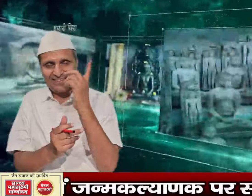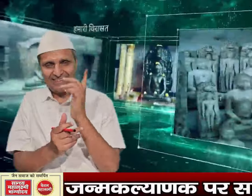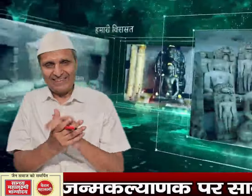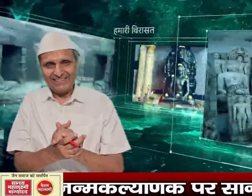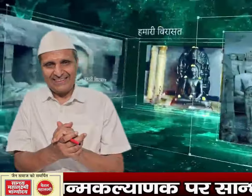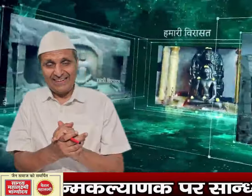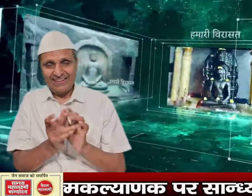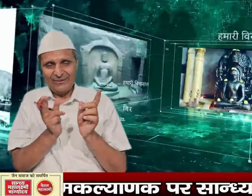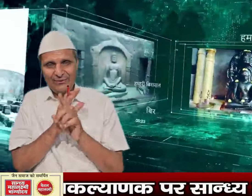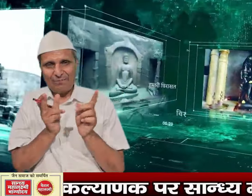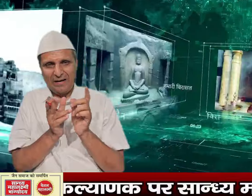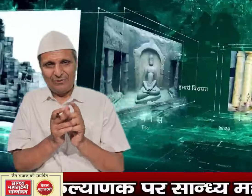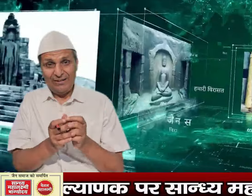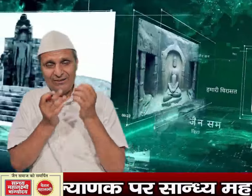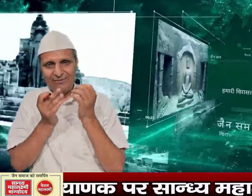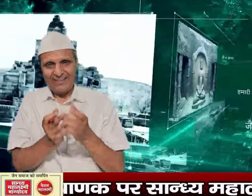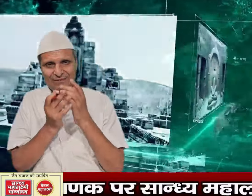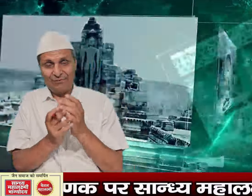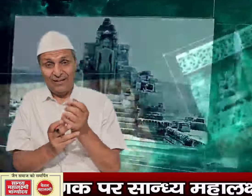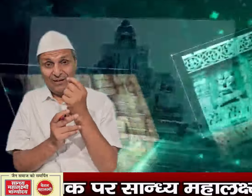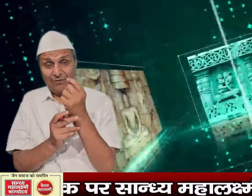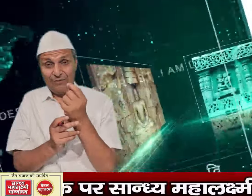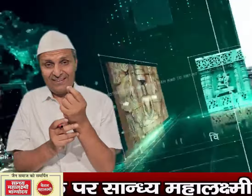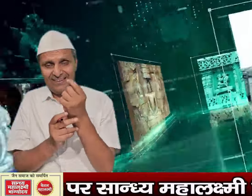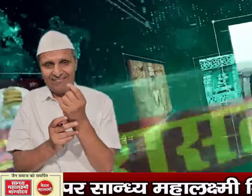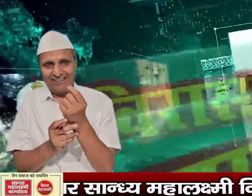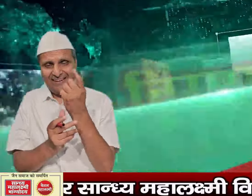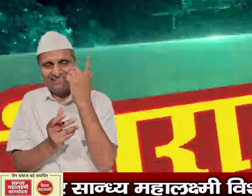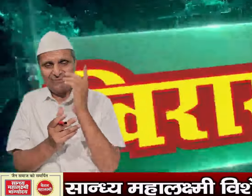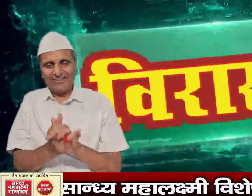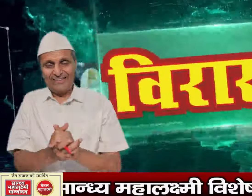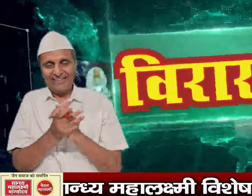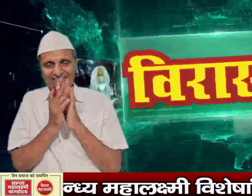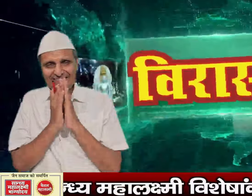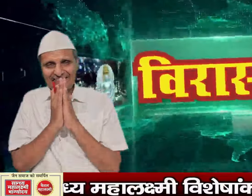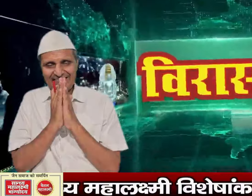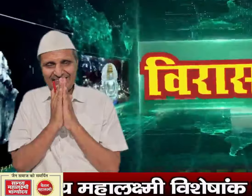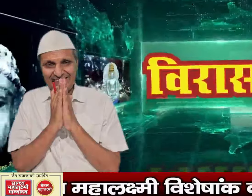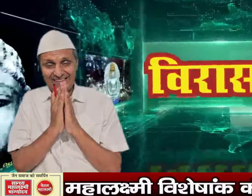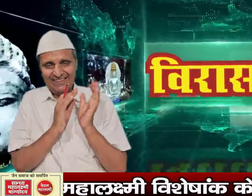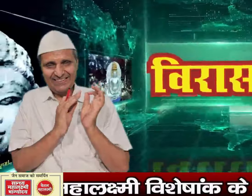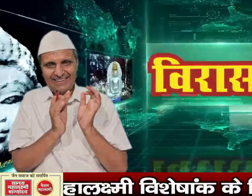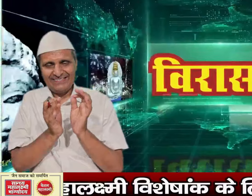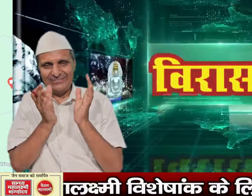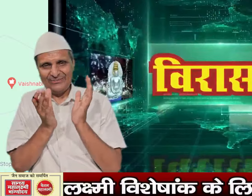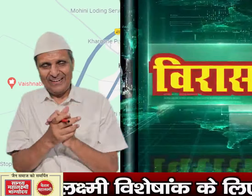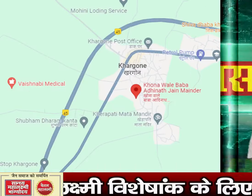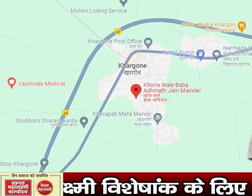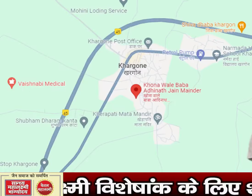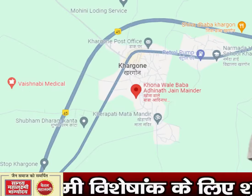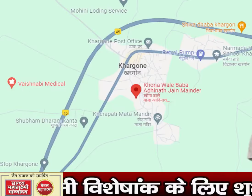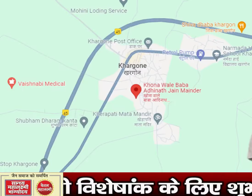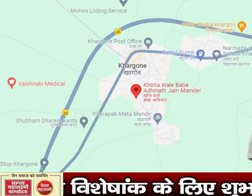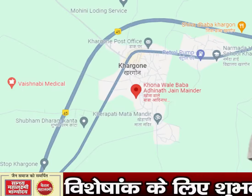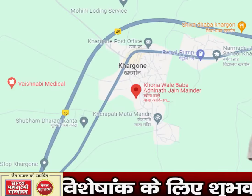आपको गदगद कर देगा अंदर तक 9 अप्रैल फूल वास्तविक फूल फल देने वाला ऐसे फूल के दिन सादर जनत करते हैं आज की शुरुआत